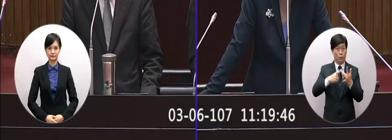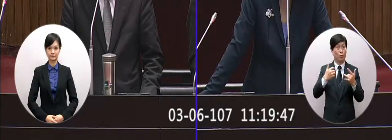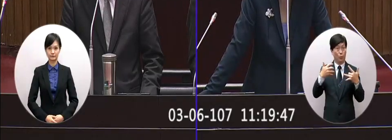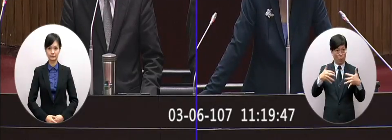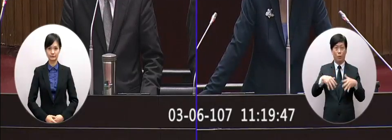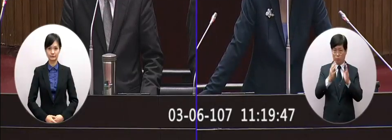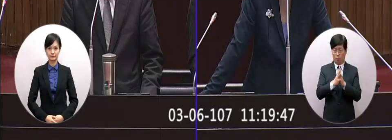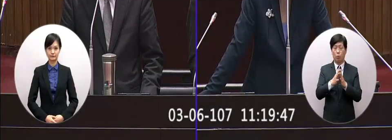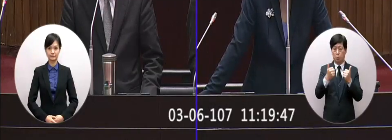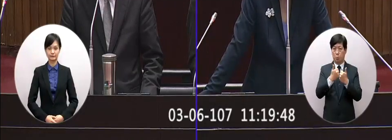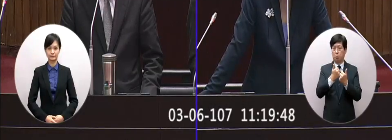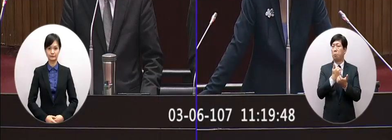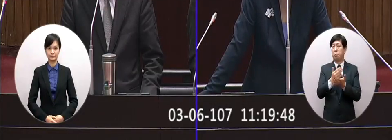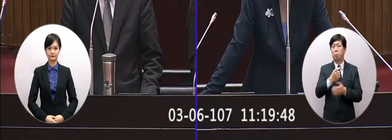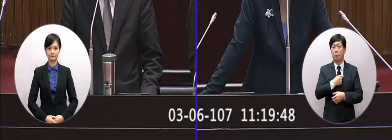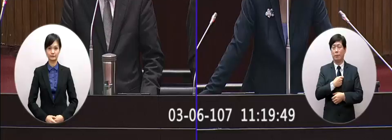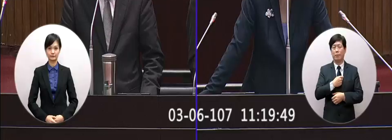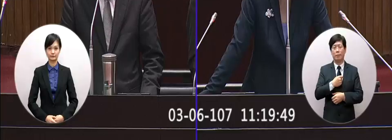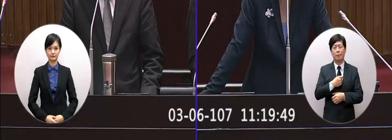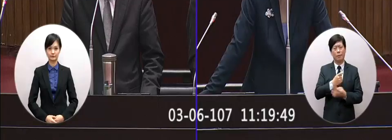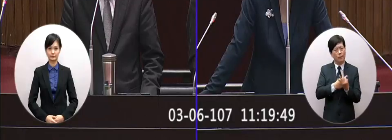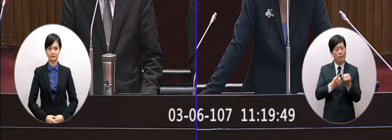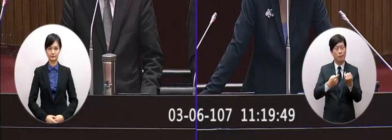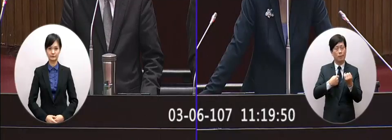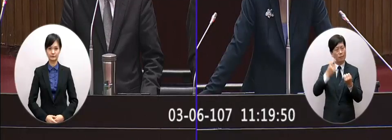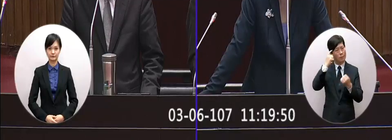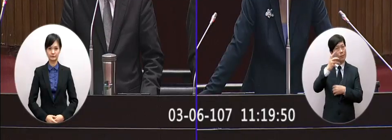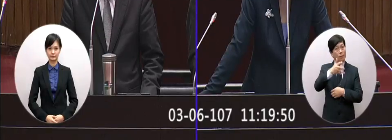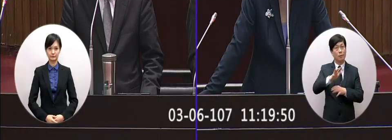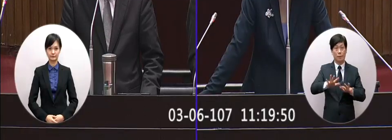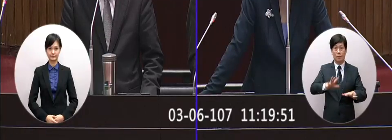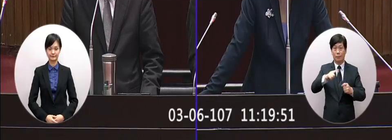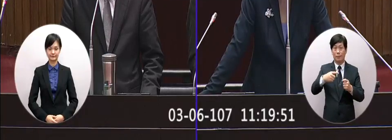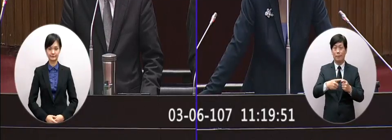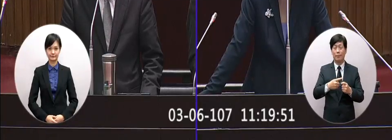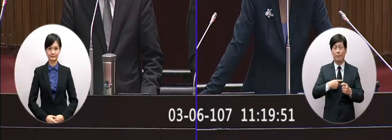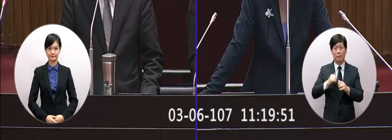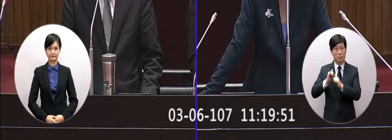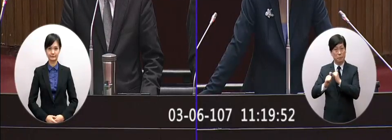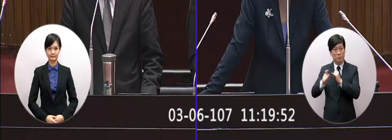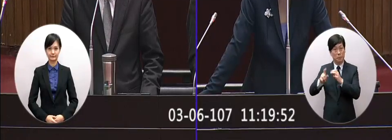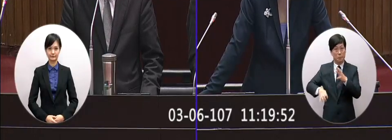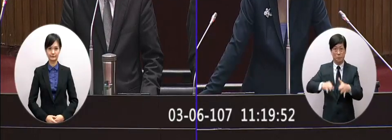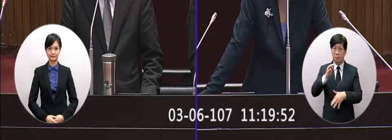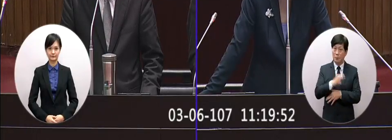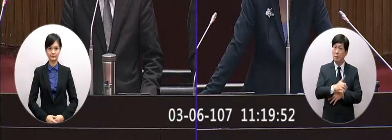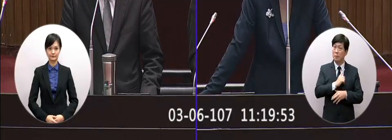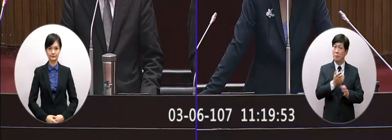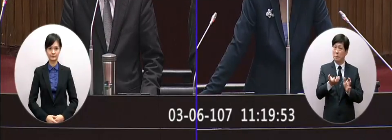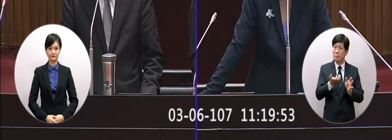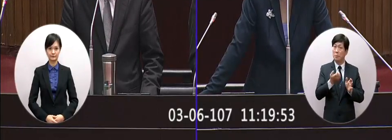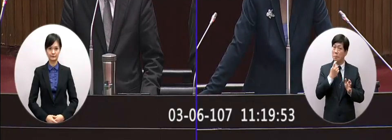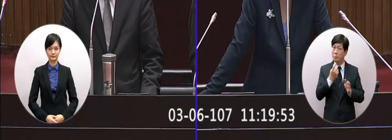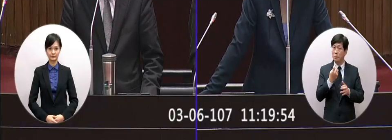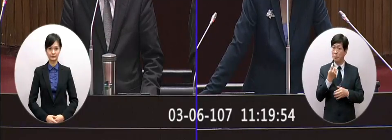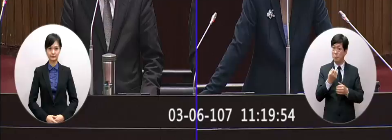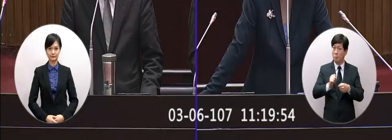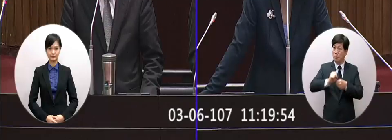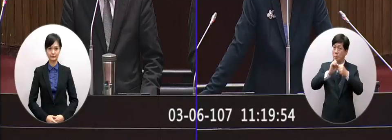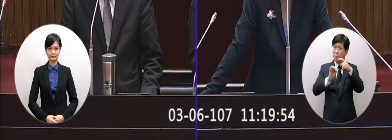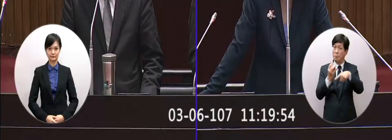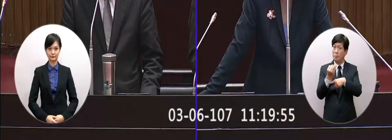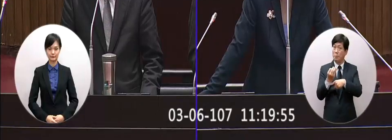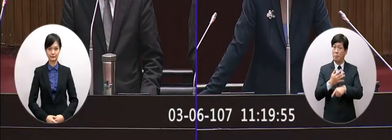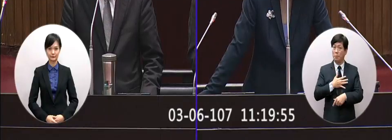题等等之类的。所以我想问一下院长，你知道我们今年的民间投资的部分，你预估今年可以有多少的成长率